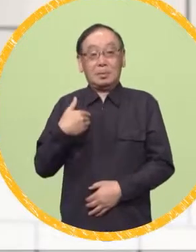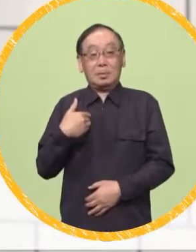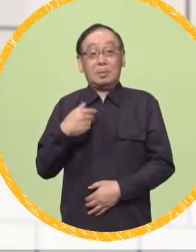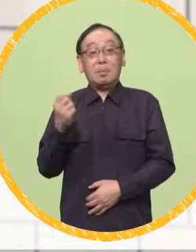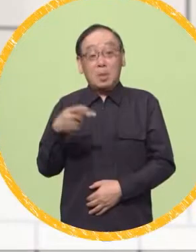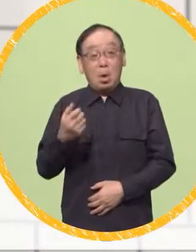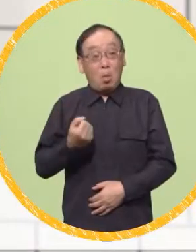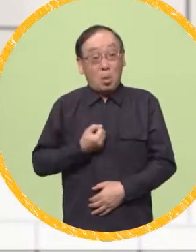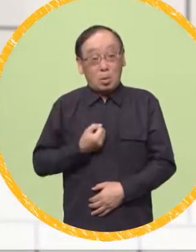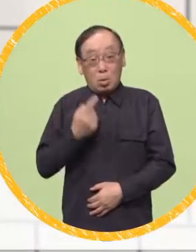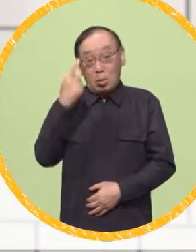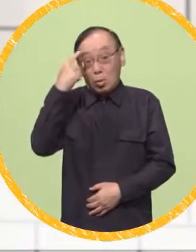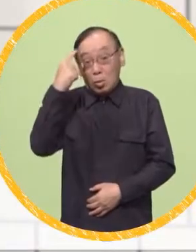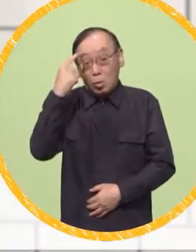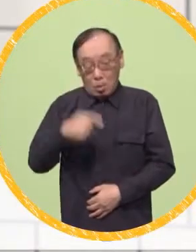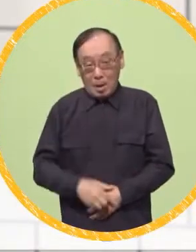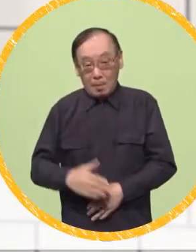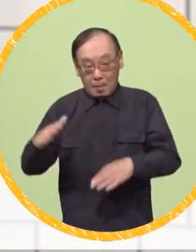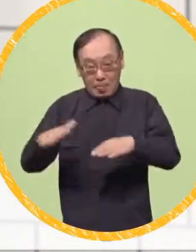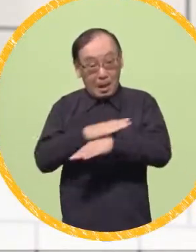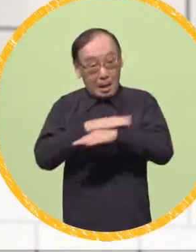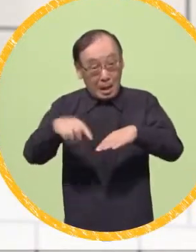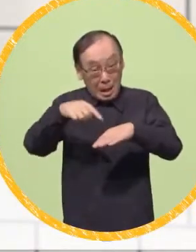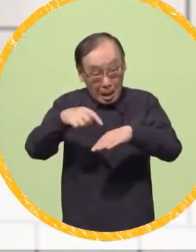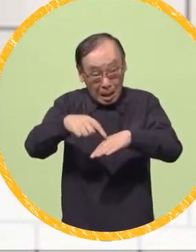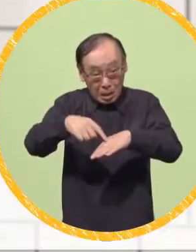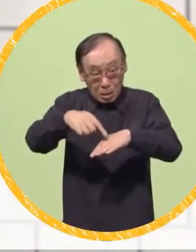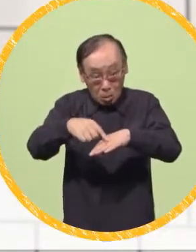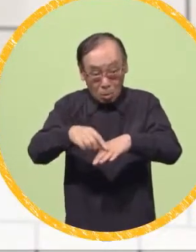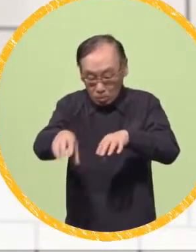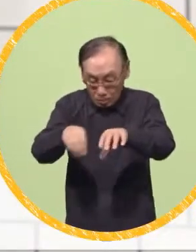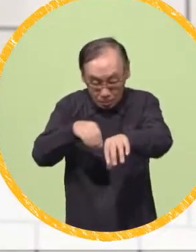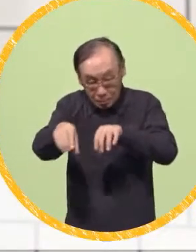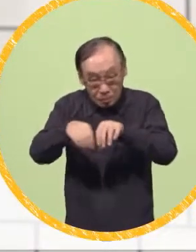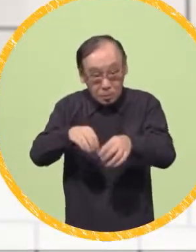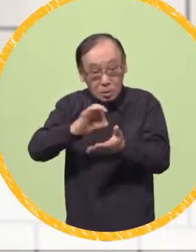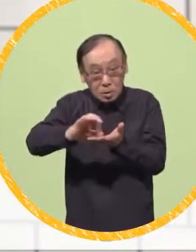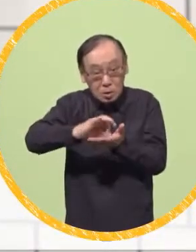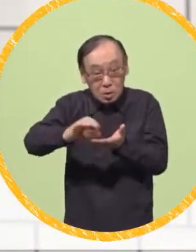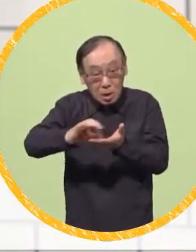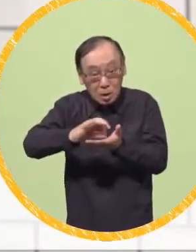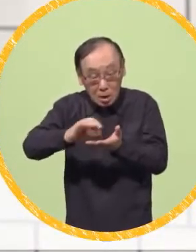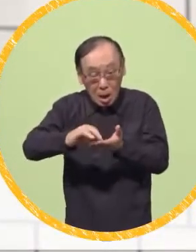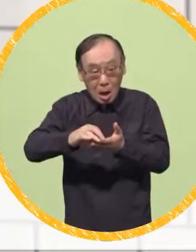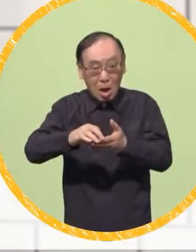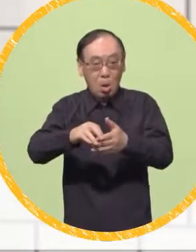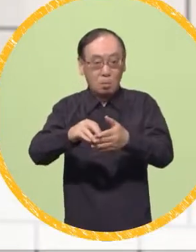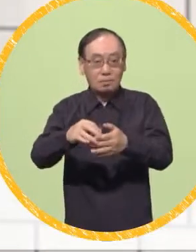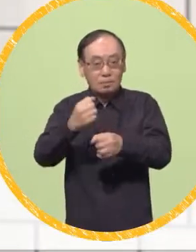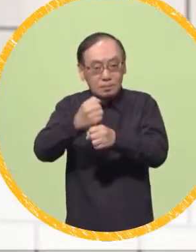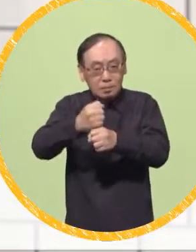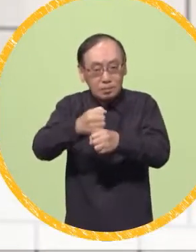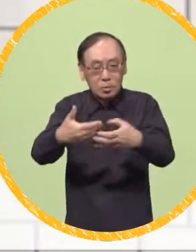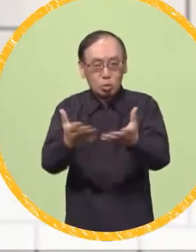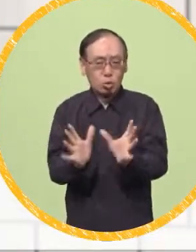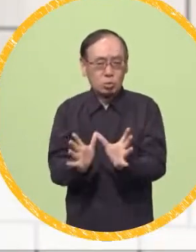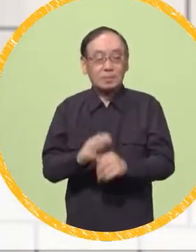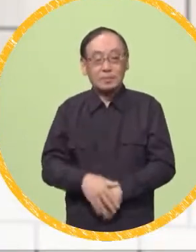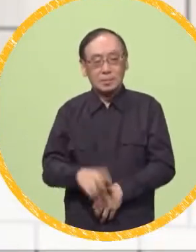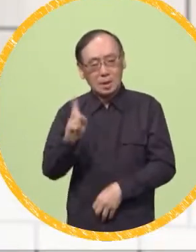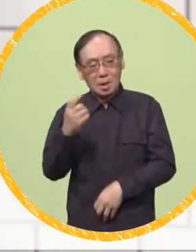ちょっと面白いなと思ったのが感が今日着物を利用したワークショップなんかその海